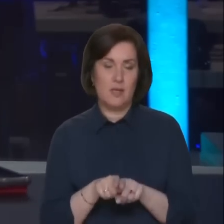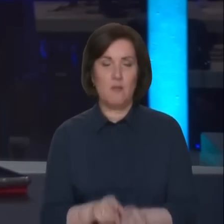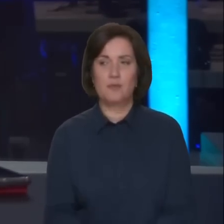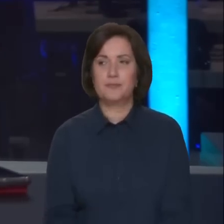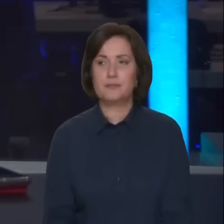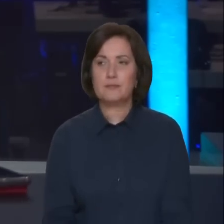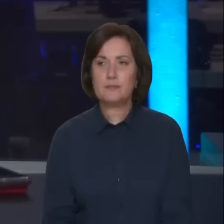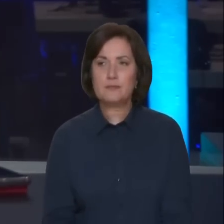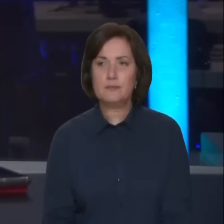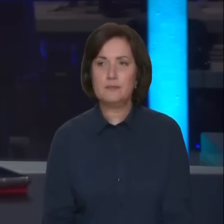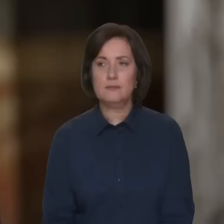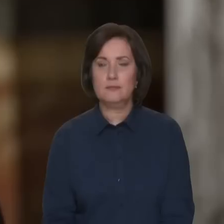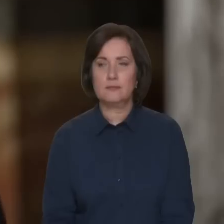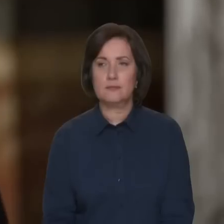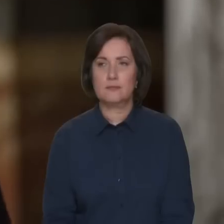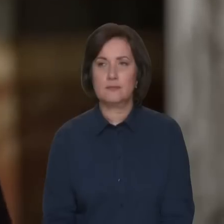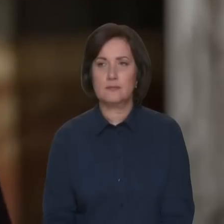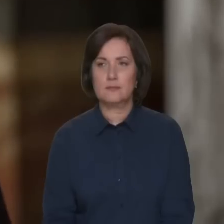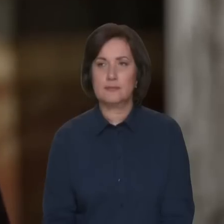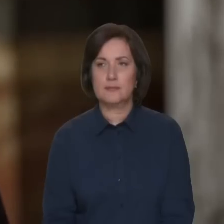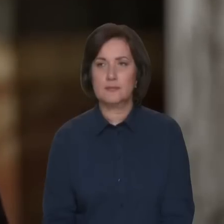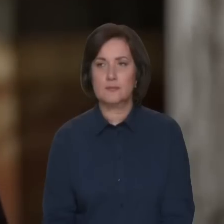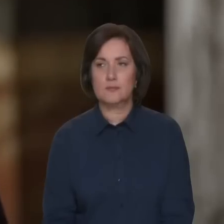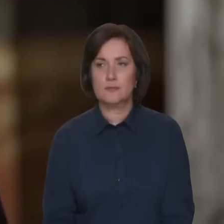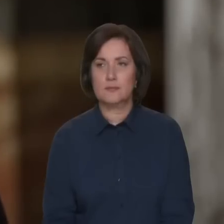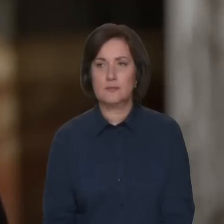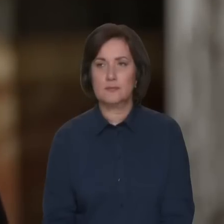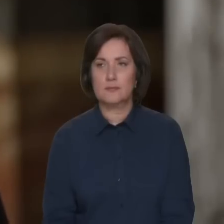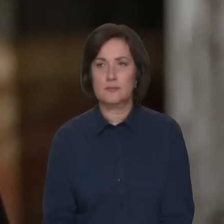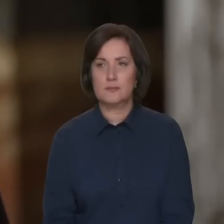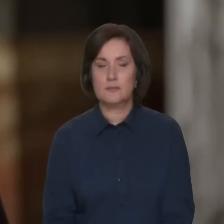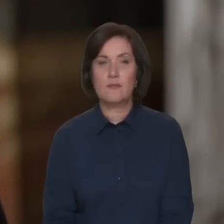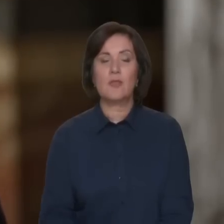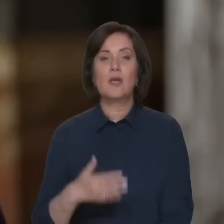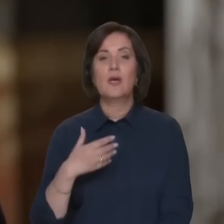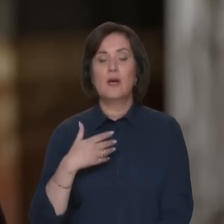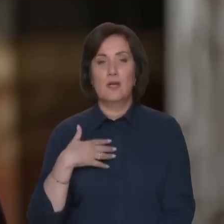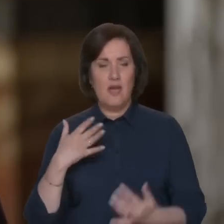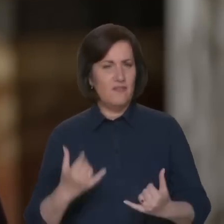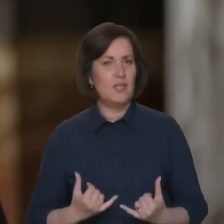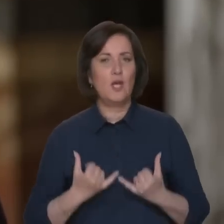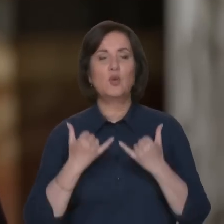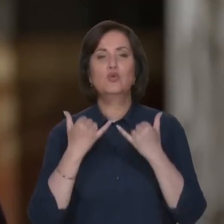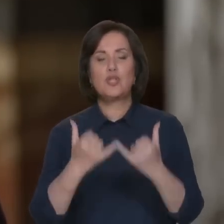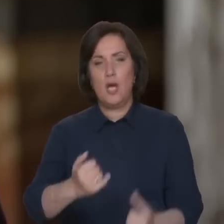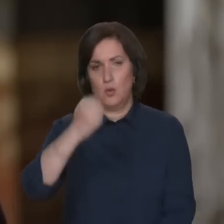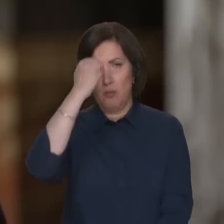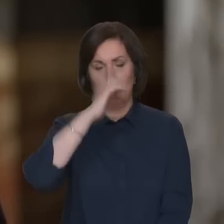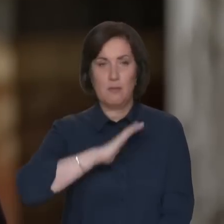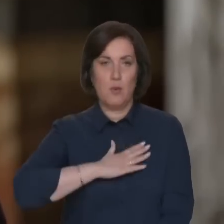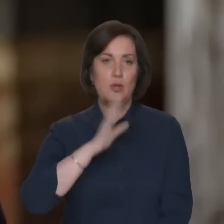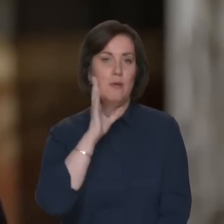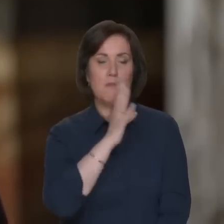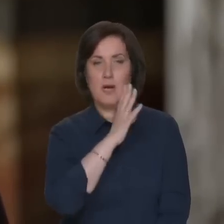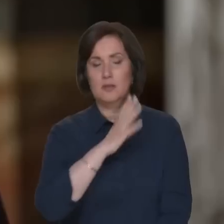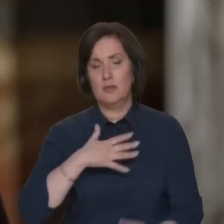послухаємо. I pay tribute to my mother's memory. Я віддаю шану пам'яті моєї матері. Я